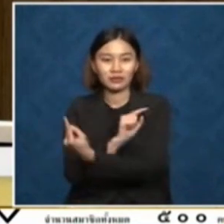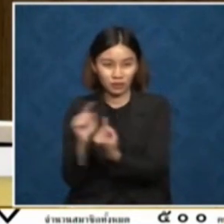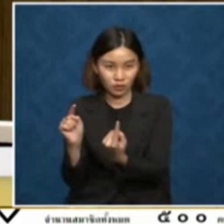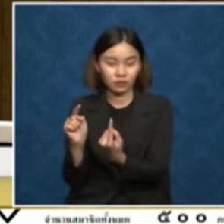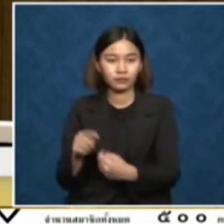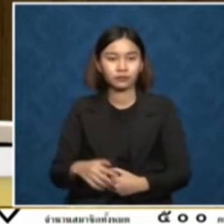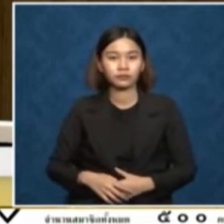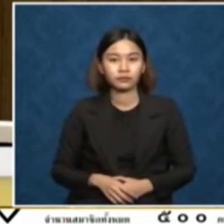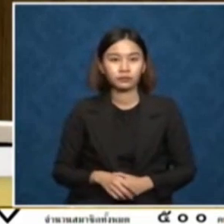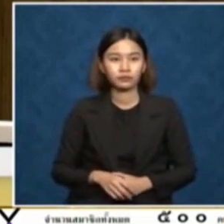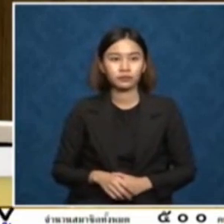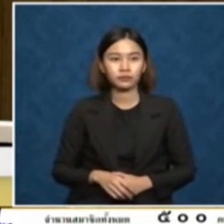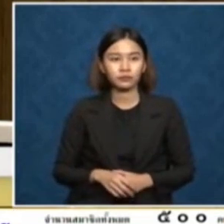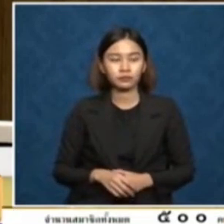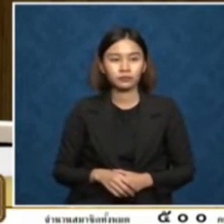ม